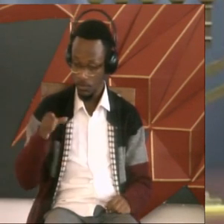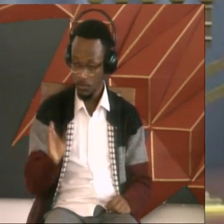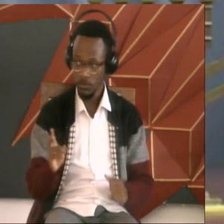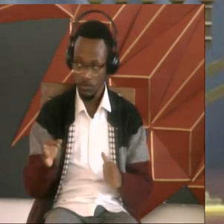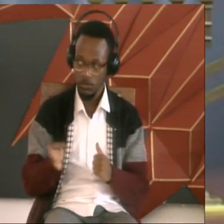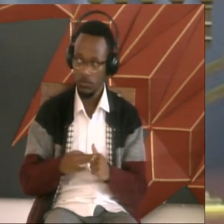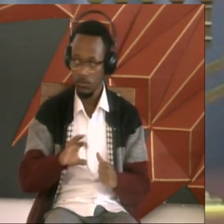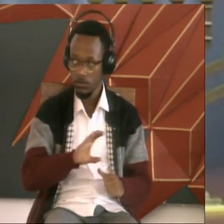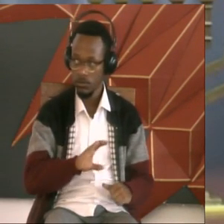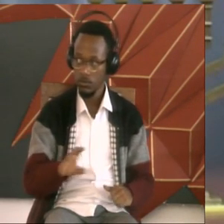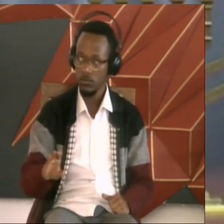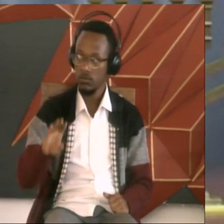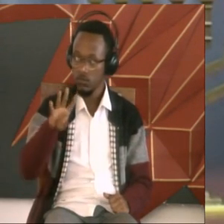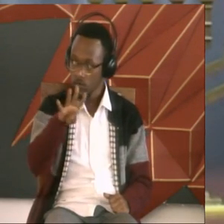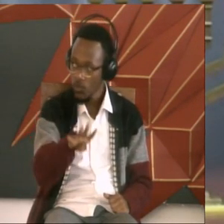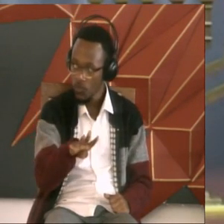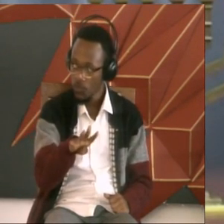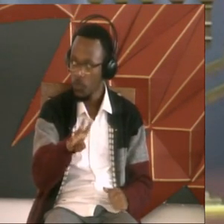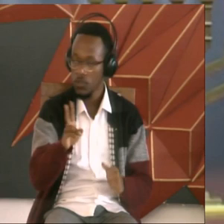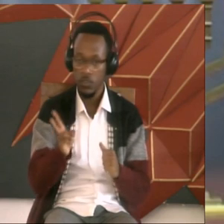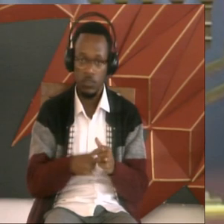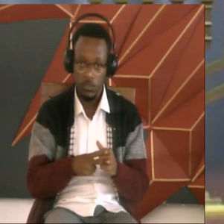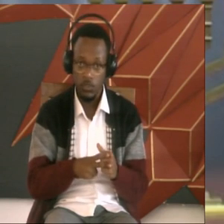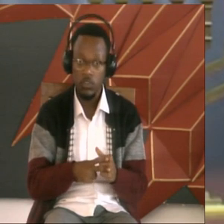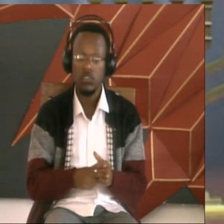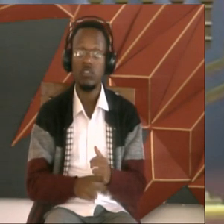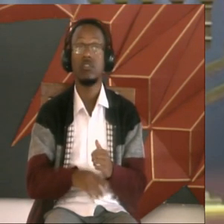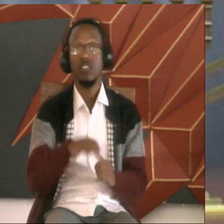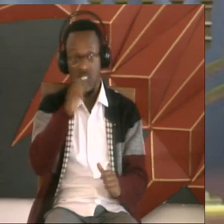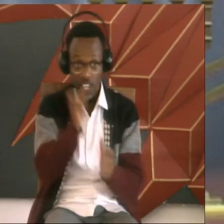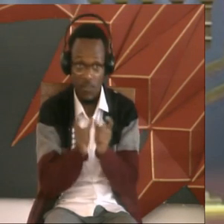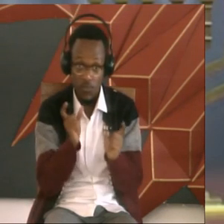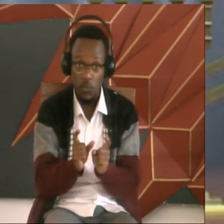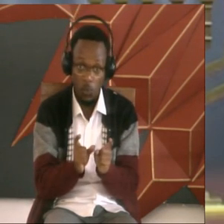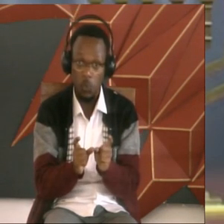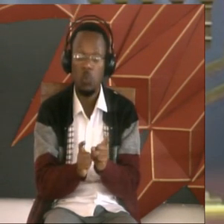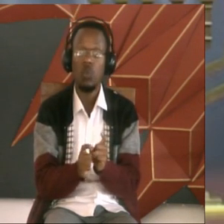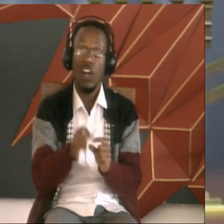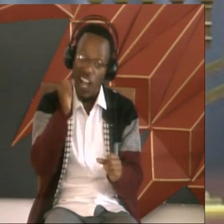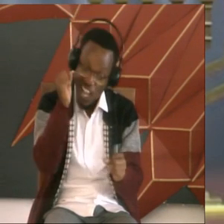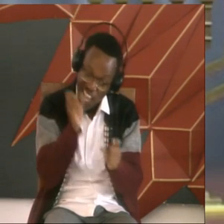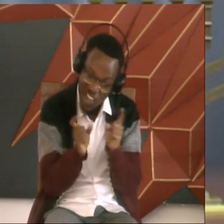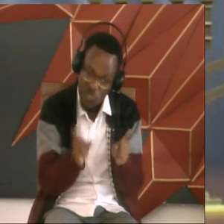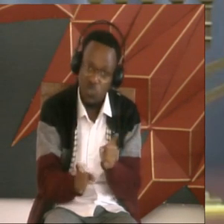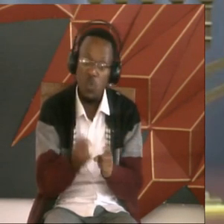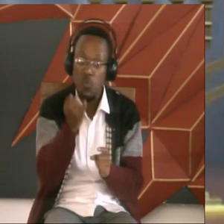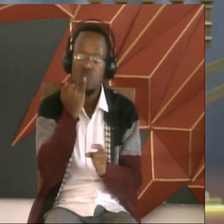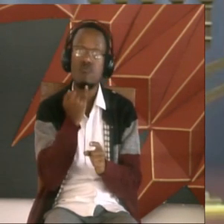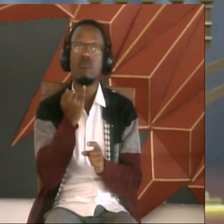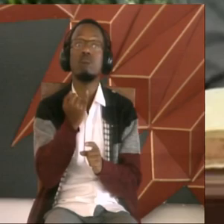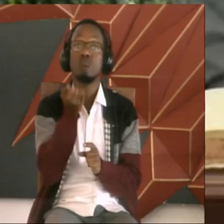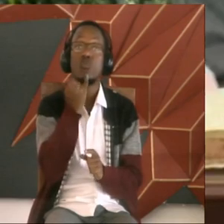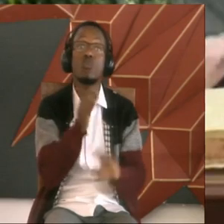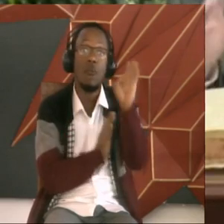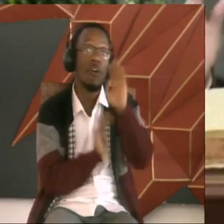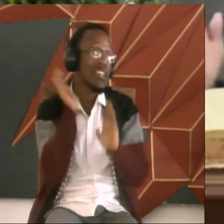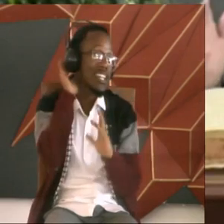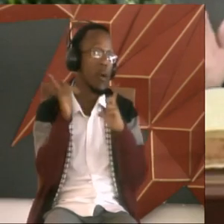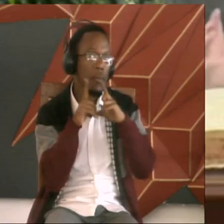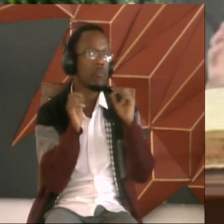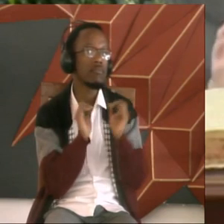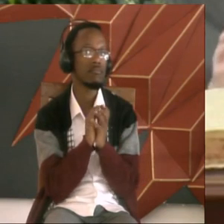est édifié écoute les paroles de Dieu. Uwimana wese, uwimana yumva amagambo y'Imana. Mwebwe